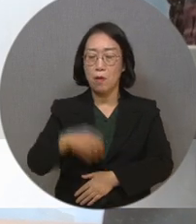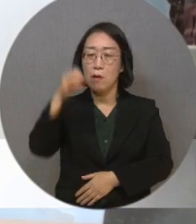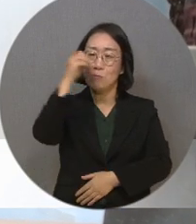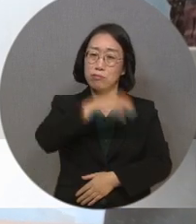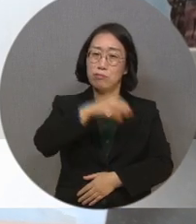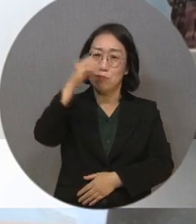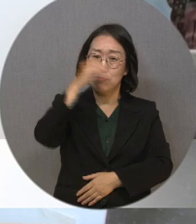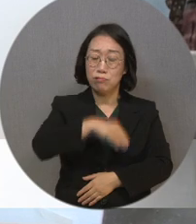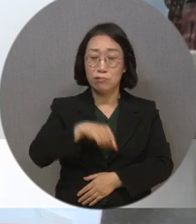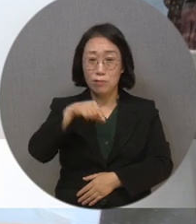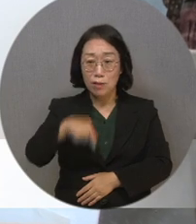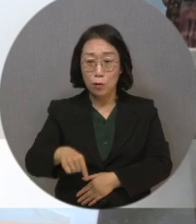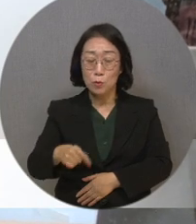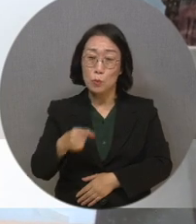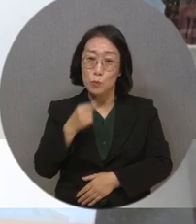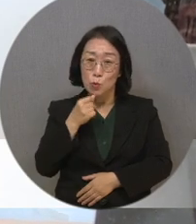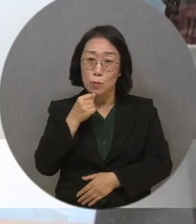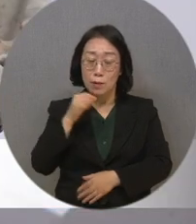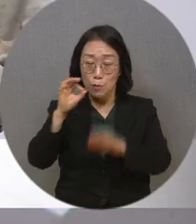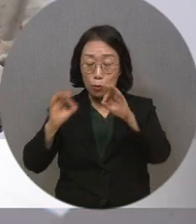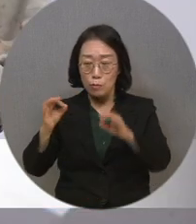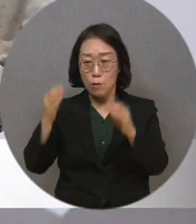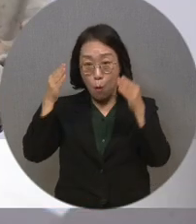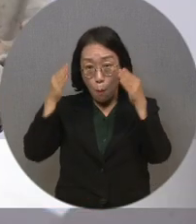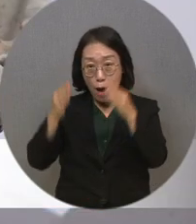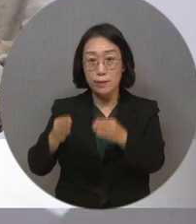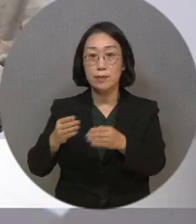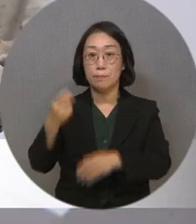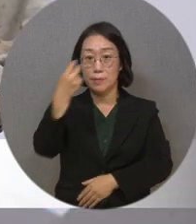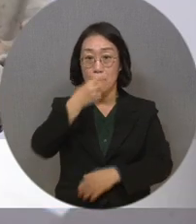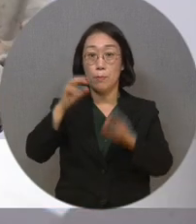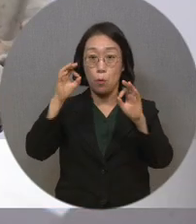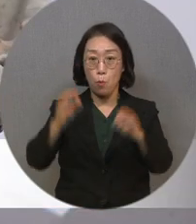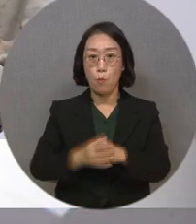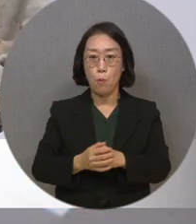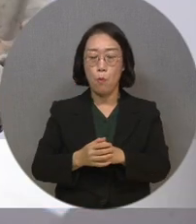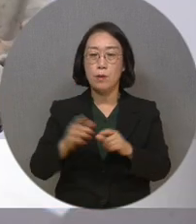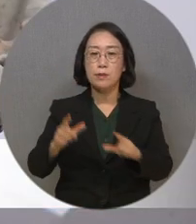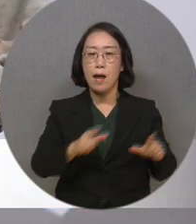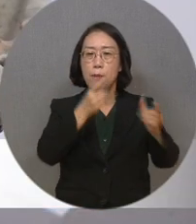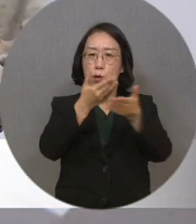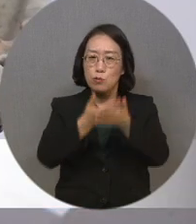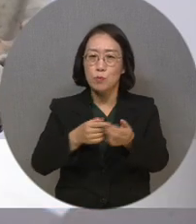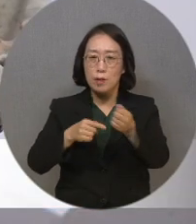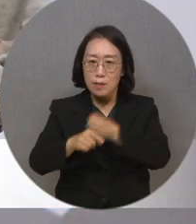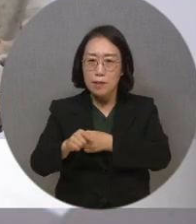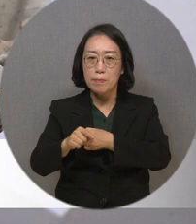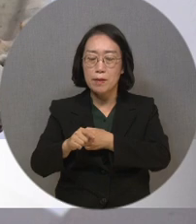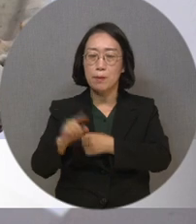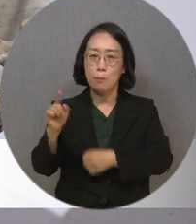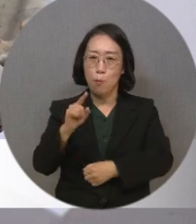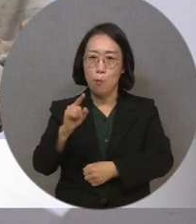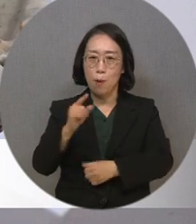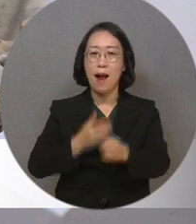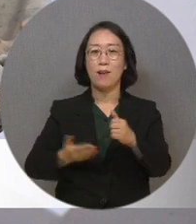평범한 일상 속 소재들에 주목하며 삶의 가치에 대한 질문을 던져 작품의 의미를